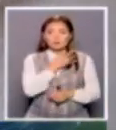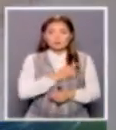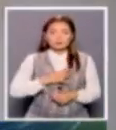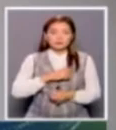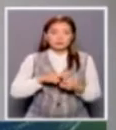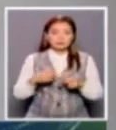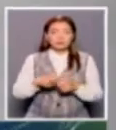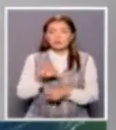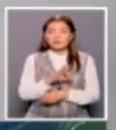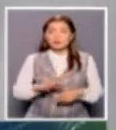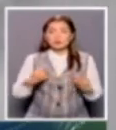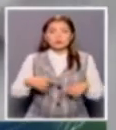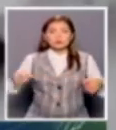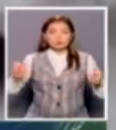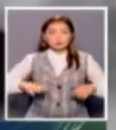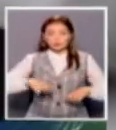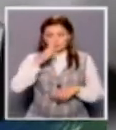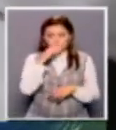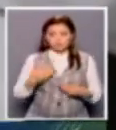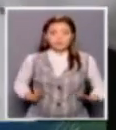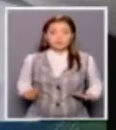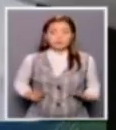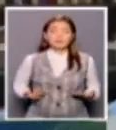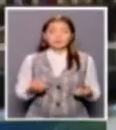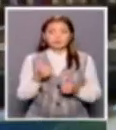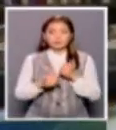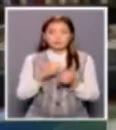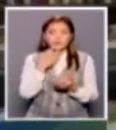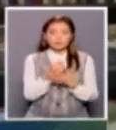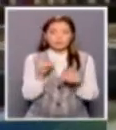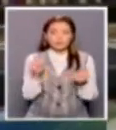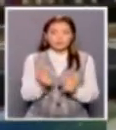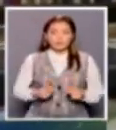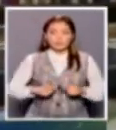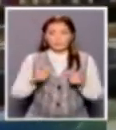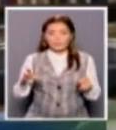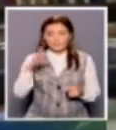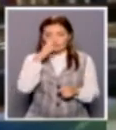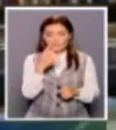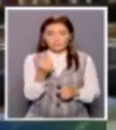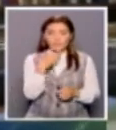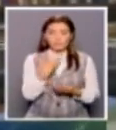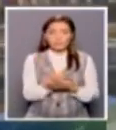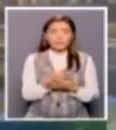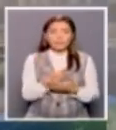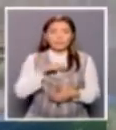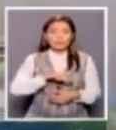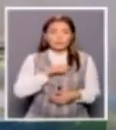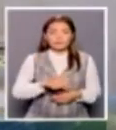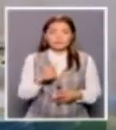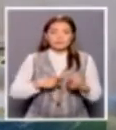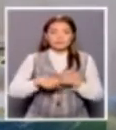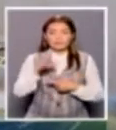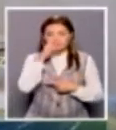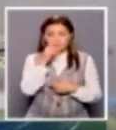толғандырған мәселелер бойынша түйін жасап отыруы өмірінің әр белесіндегі өзіндік келбетін танытады. Өзімен бірге оның жан дүниесіне қайта